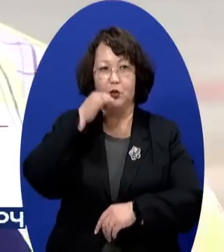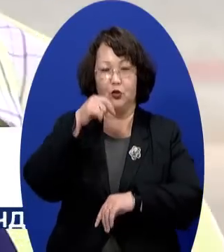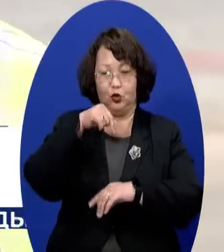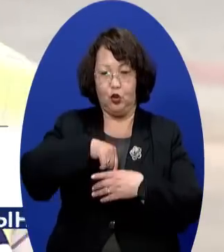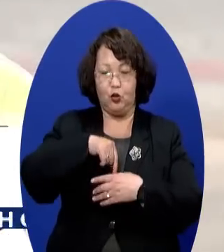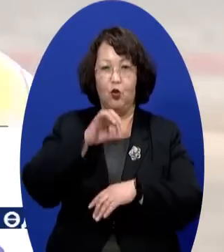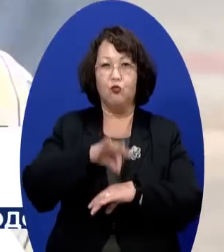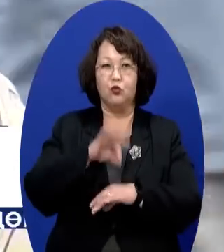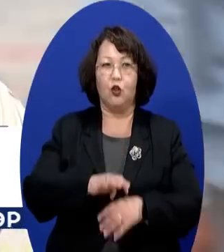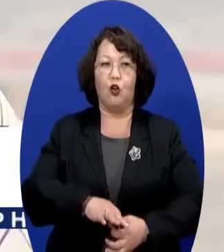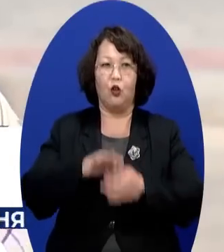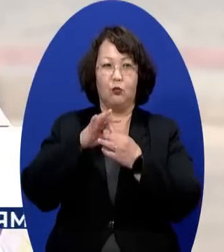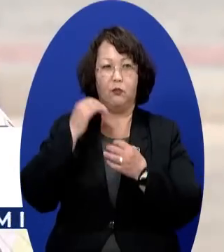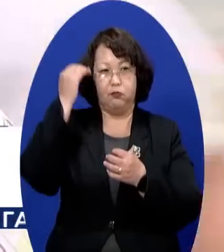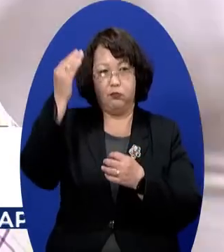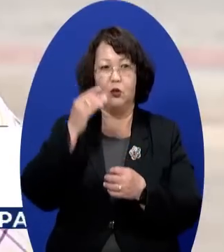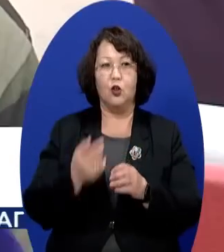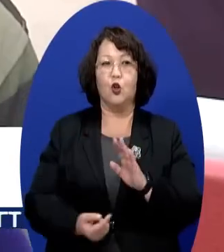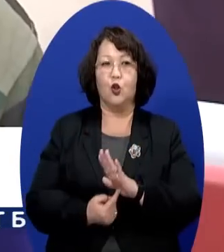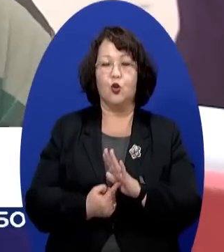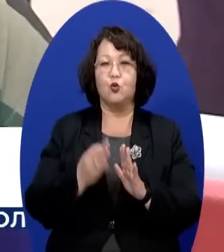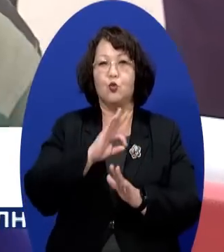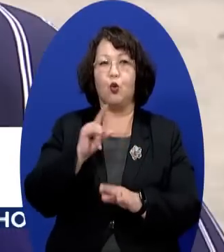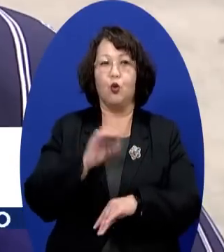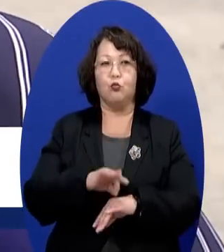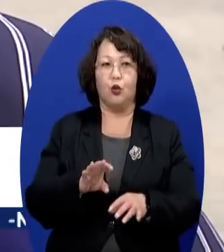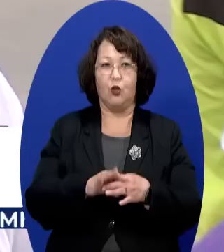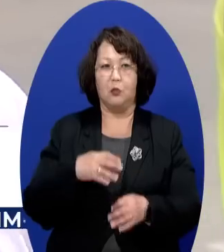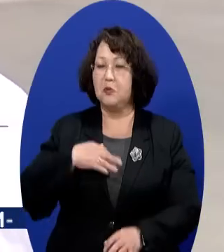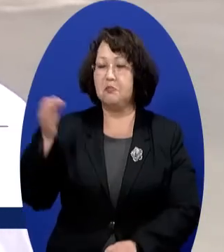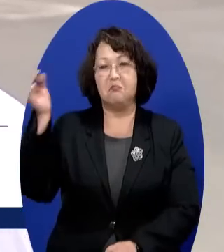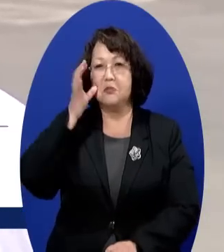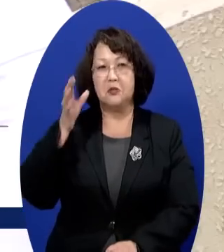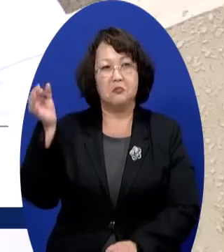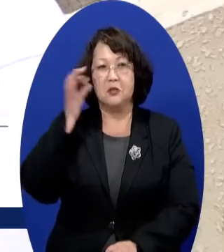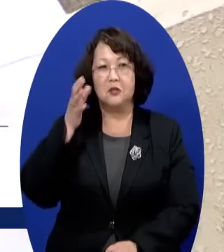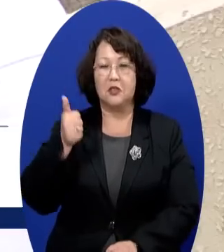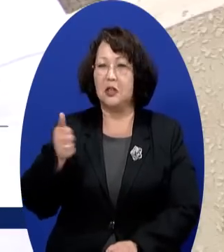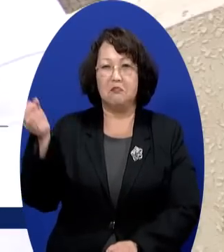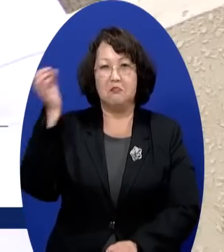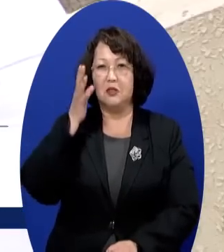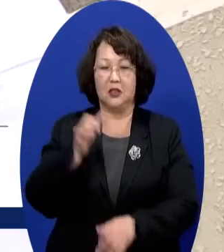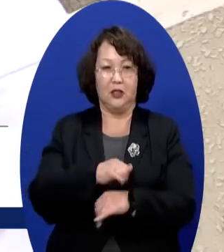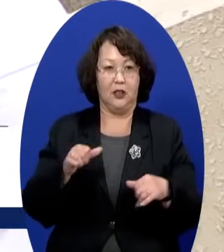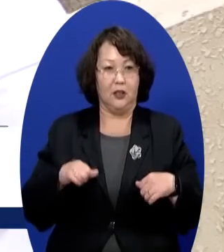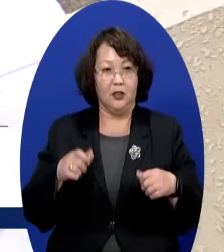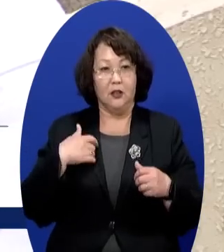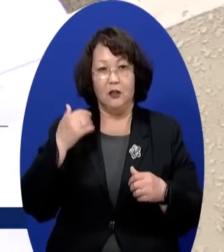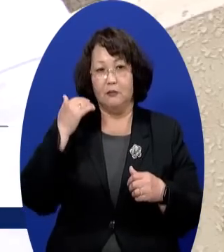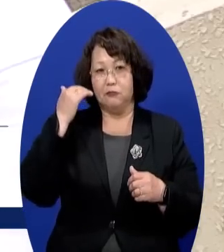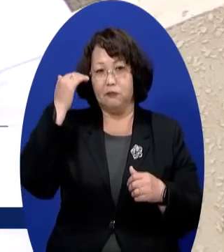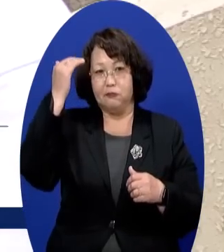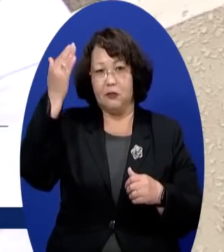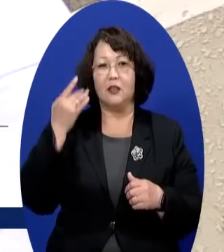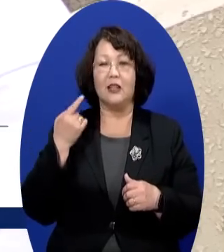байна. Хой хөний суур өвчнөөс л талах гэж бодож байна. Мэдхгүй шүү дээ. Мэдхгүй. Сайн мэдхгүй. За иргэд маань энэ эрсдлийн үнэлгээгээр бол яг